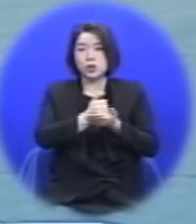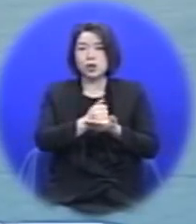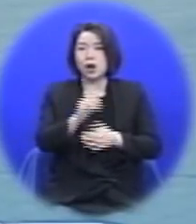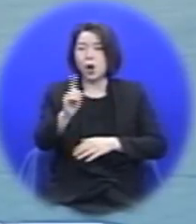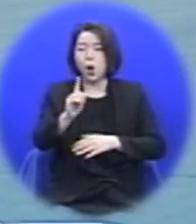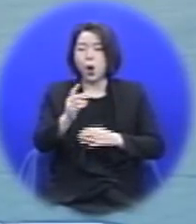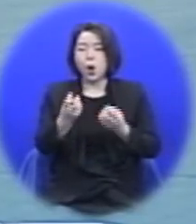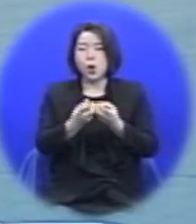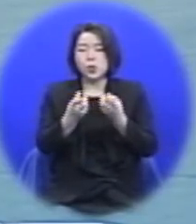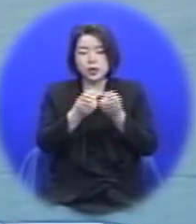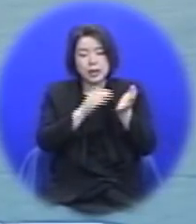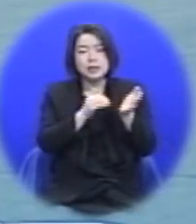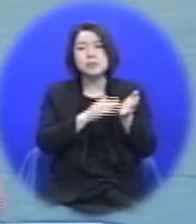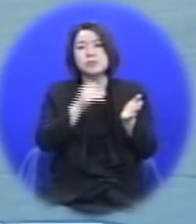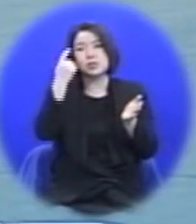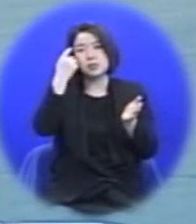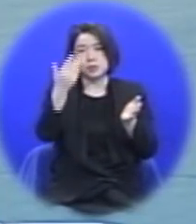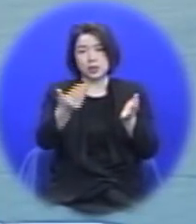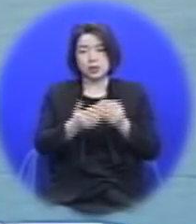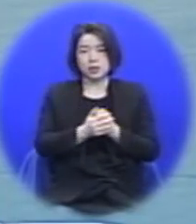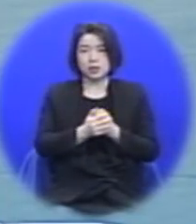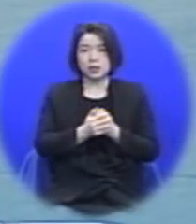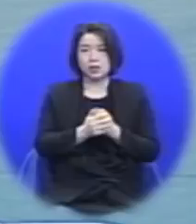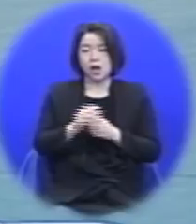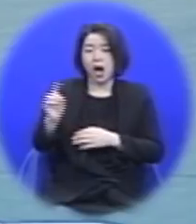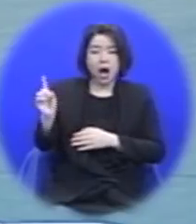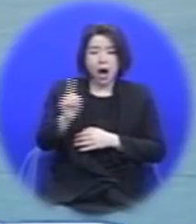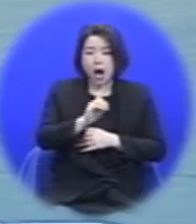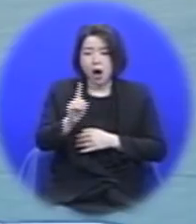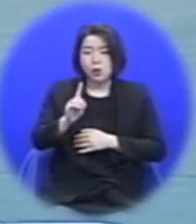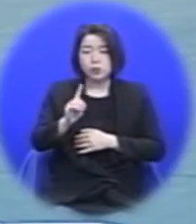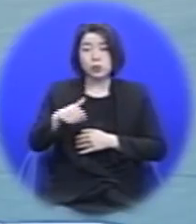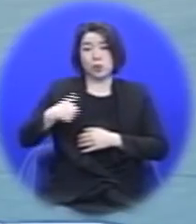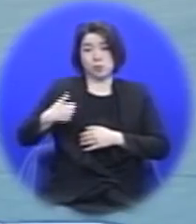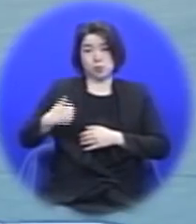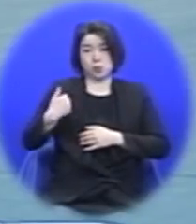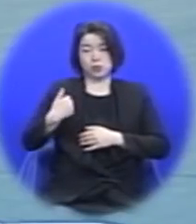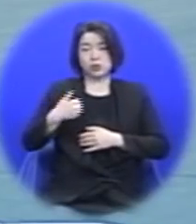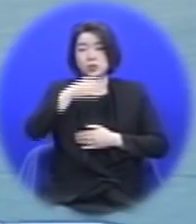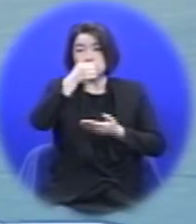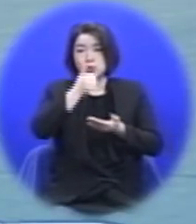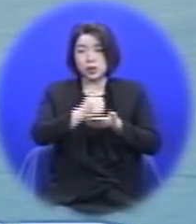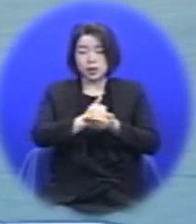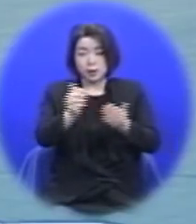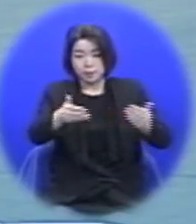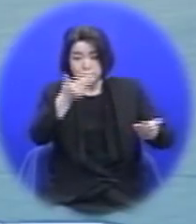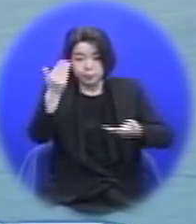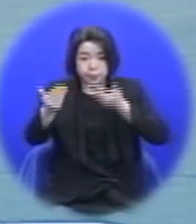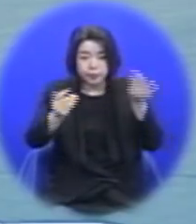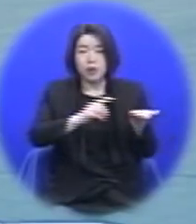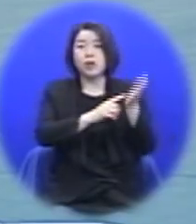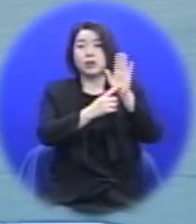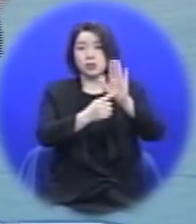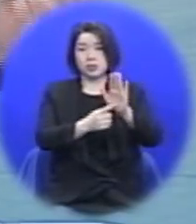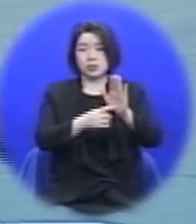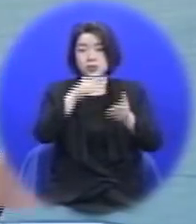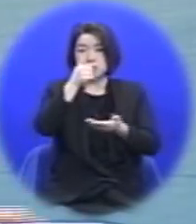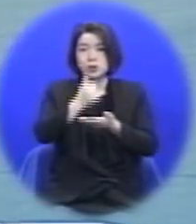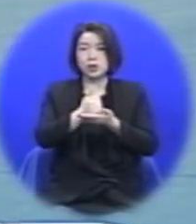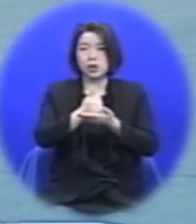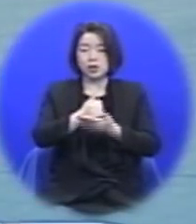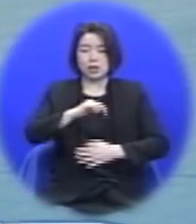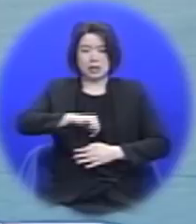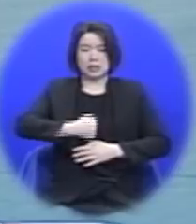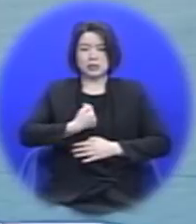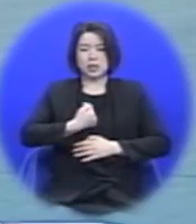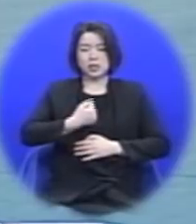있습니까? 아무도 모를 줄 알았던 그 죄가 드러나게 되는 순간 그 스스로가 감당할 수